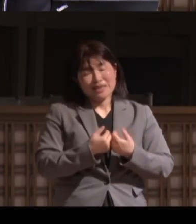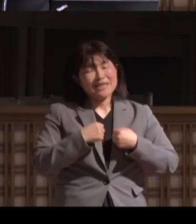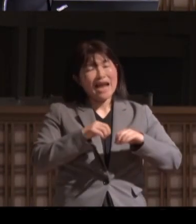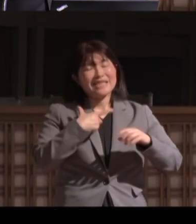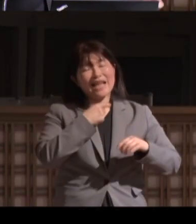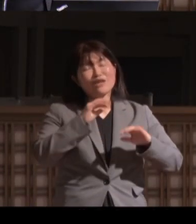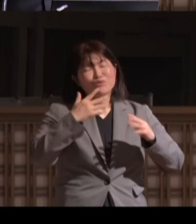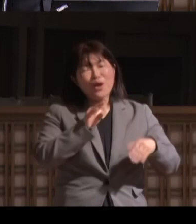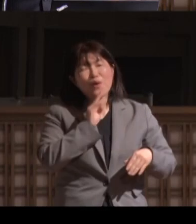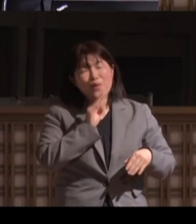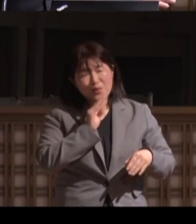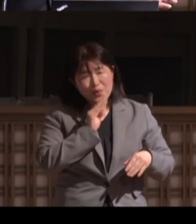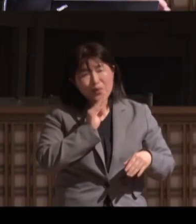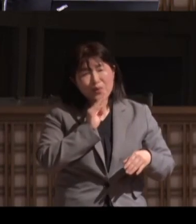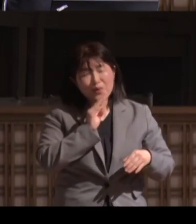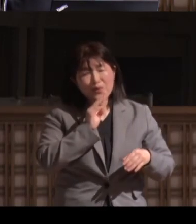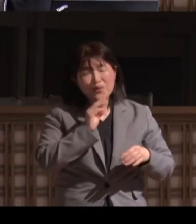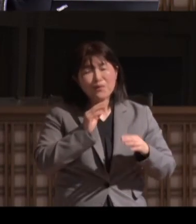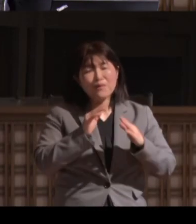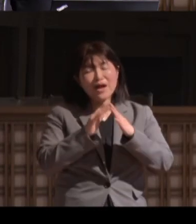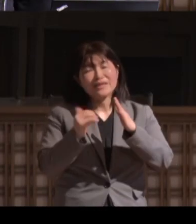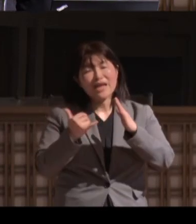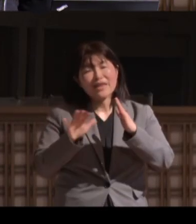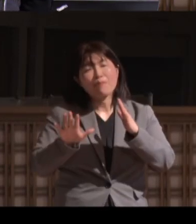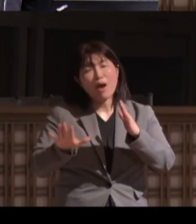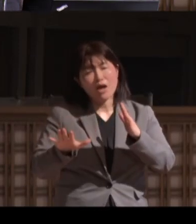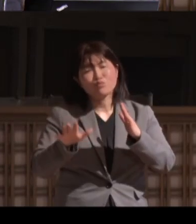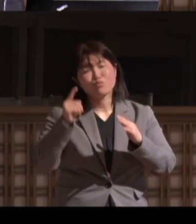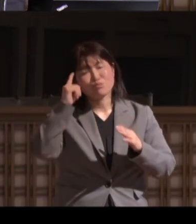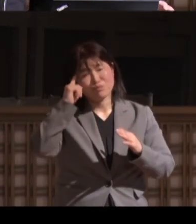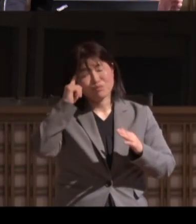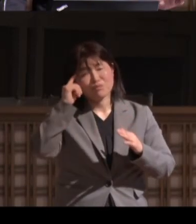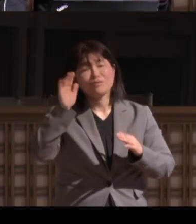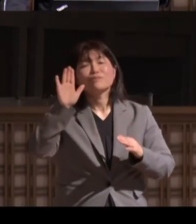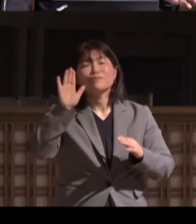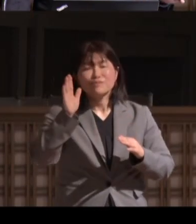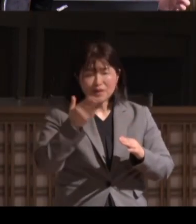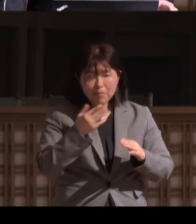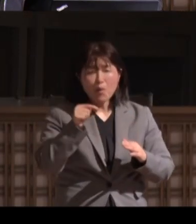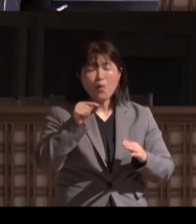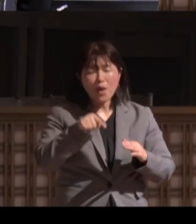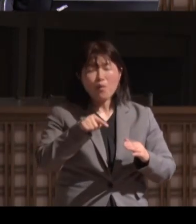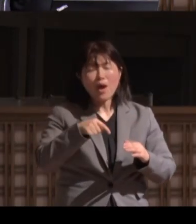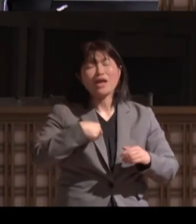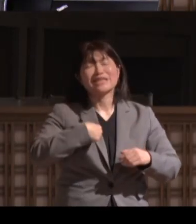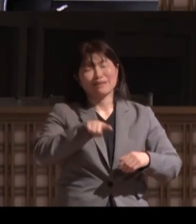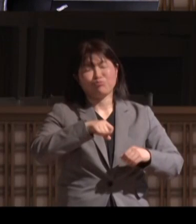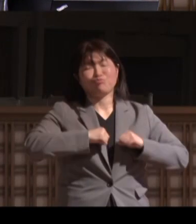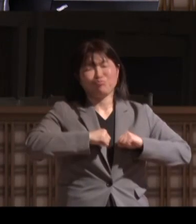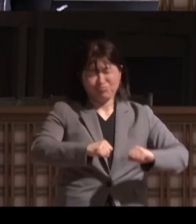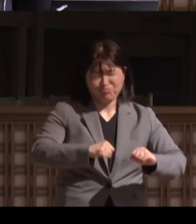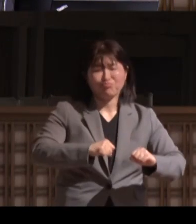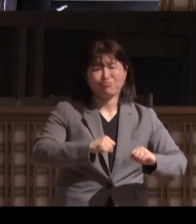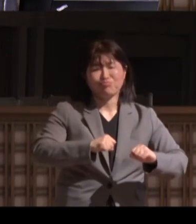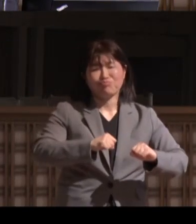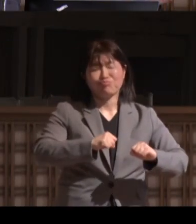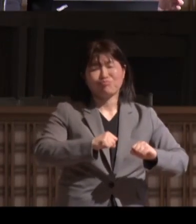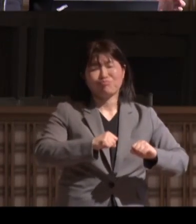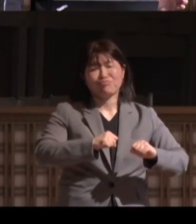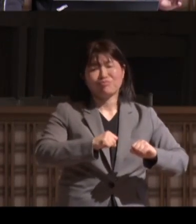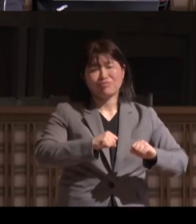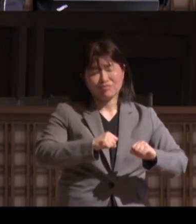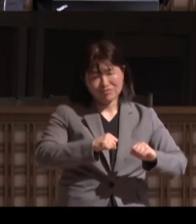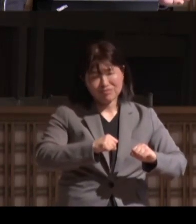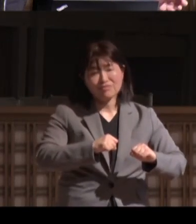できればやりたくないという方世帯もいらっしゃると思いますがでもやっぱりそれぐらいは自分たちでやろうえ